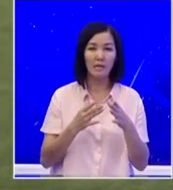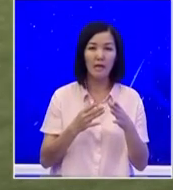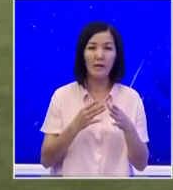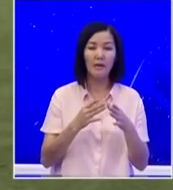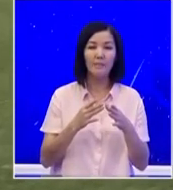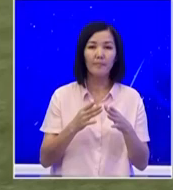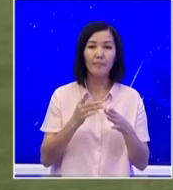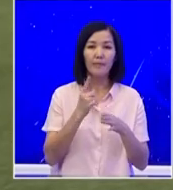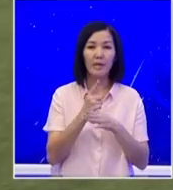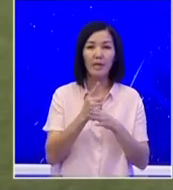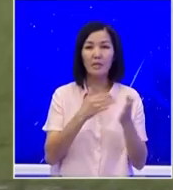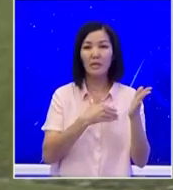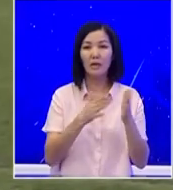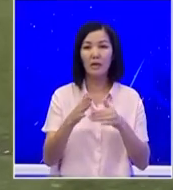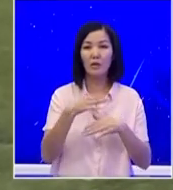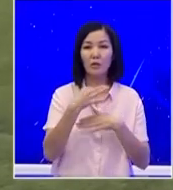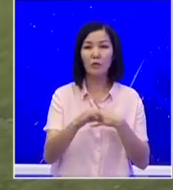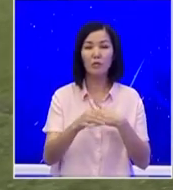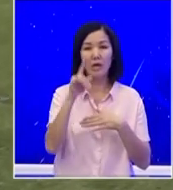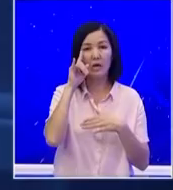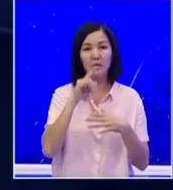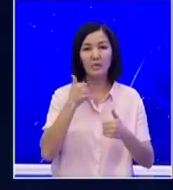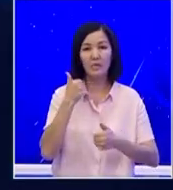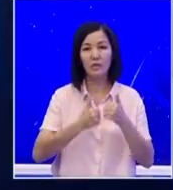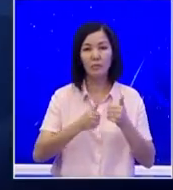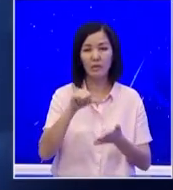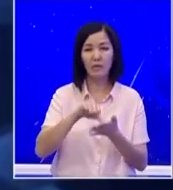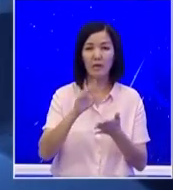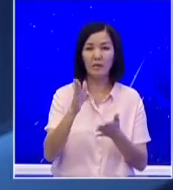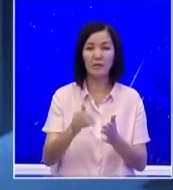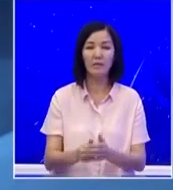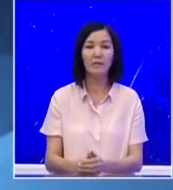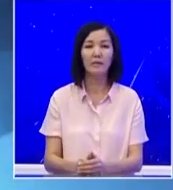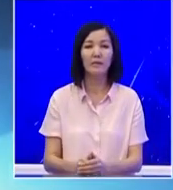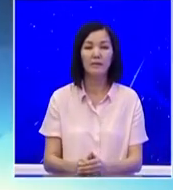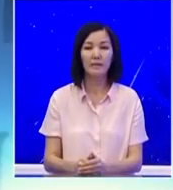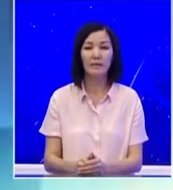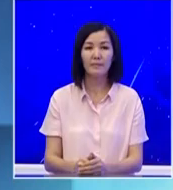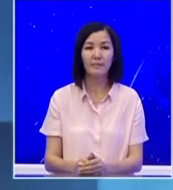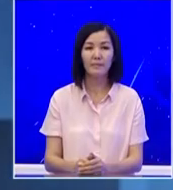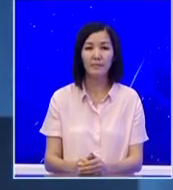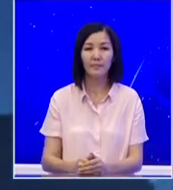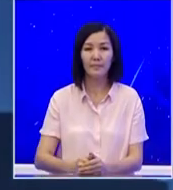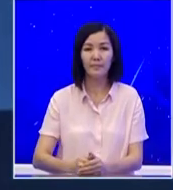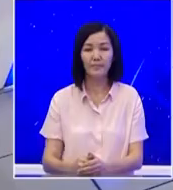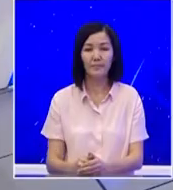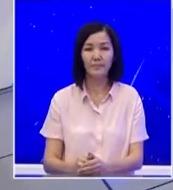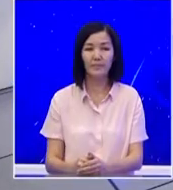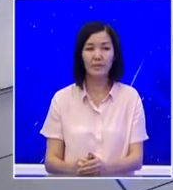болса, күзде белгіленген Қазақстан чемпионатына қатысады. Жарқын Нұрланұлы, Абылай Құттықбай, Жетісу телеарнасы.